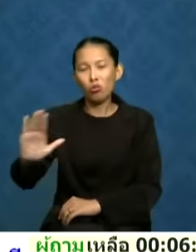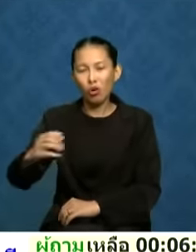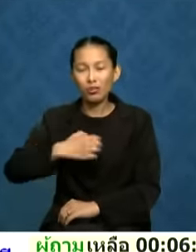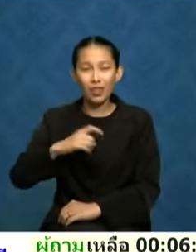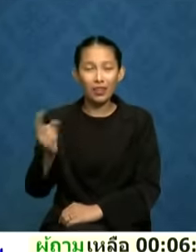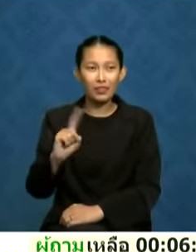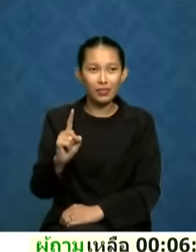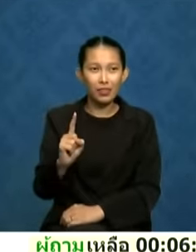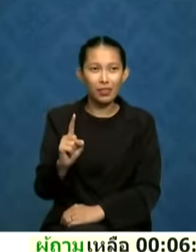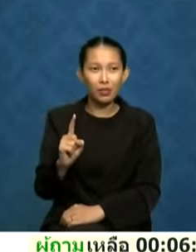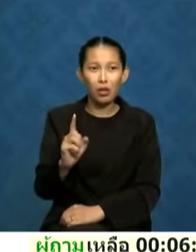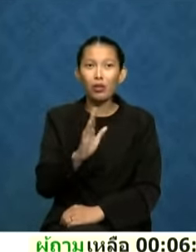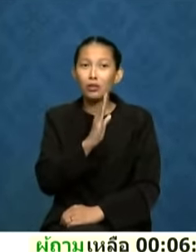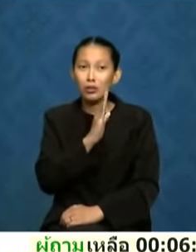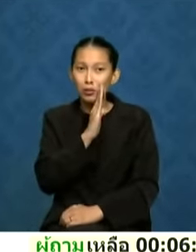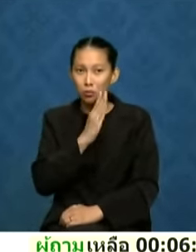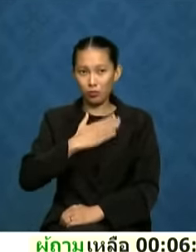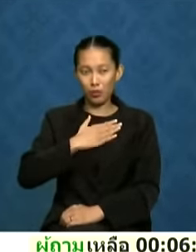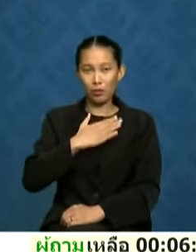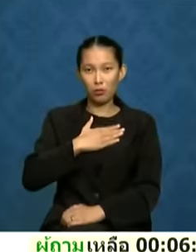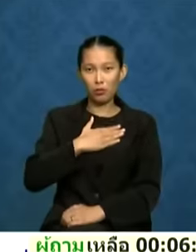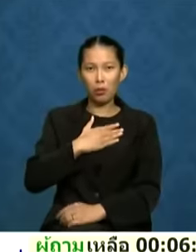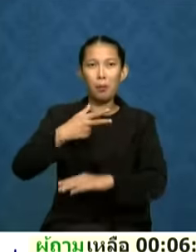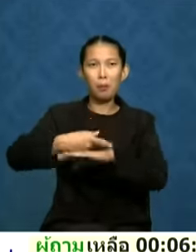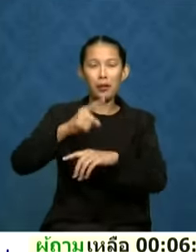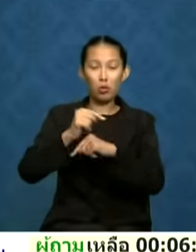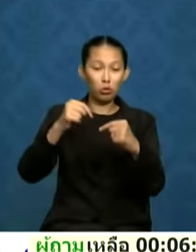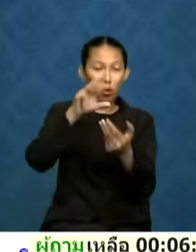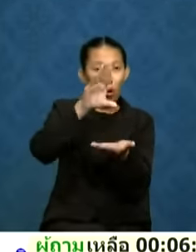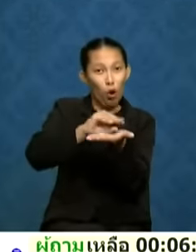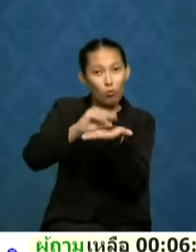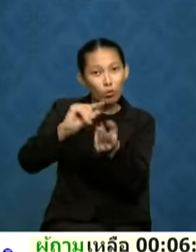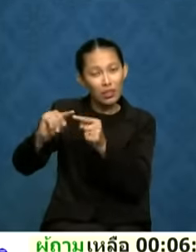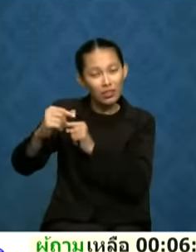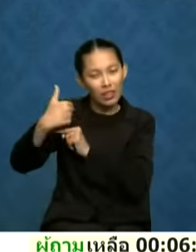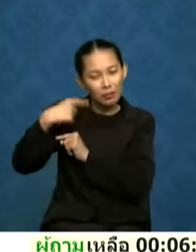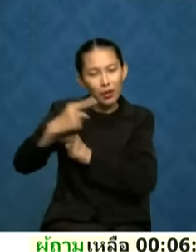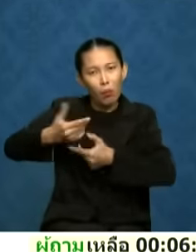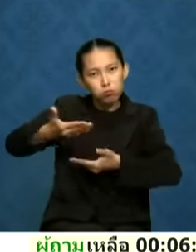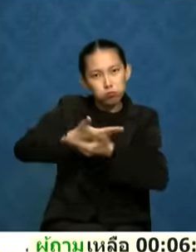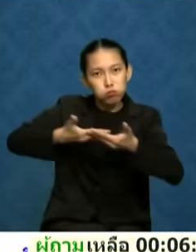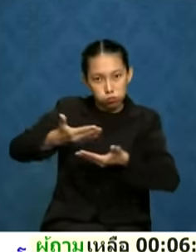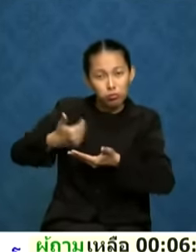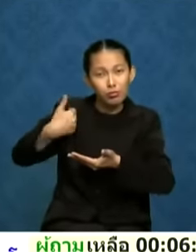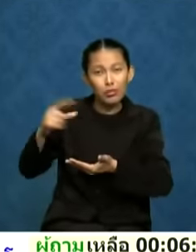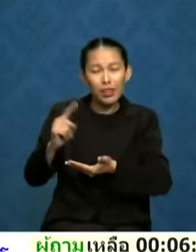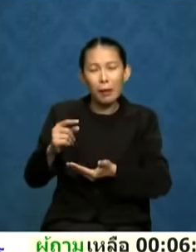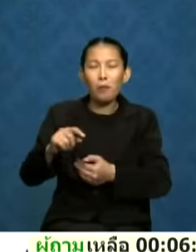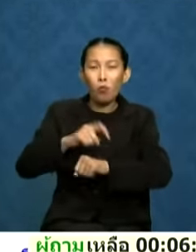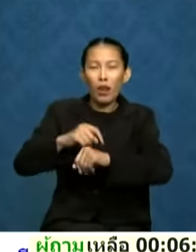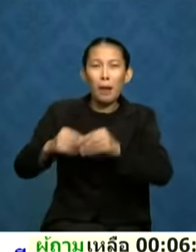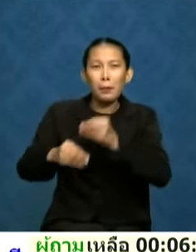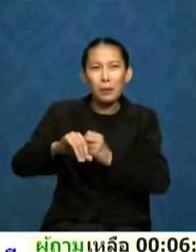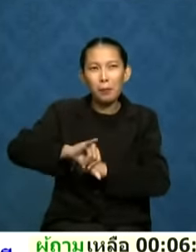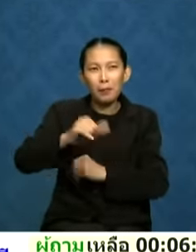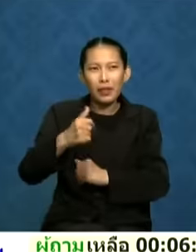ใหกลนนี้นะครั ถ้า Extension ใาเรา เพื่เปประยนตข้มูลที่จะมีก elleเปยกักอยากให้เพมเวลานิหน่นะครั